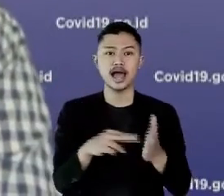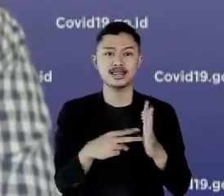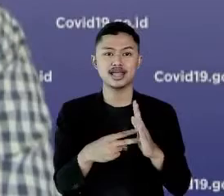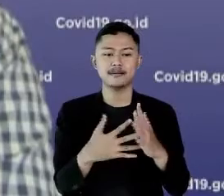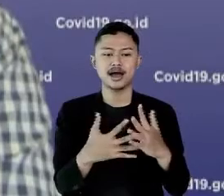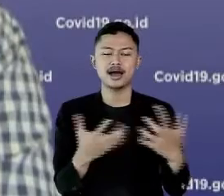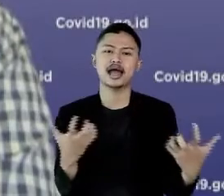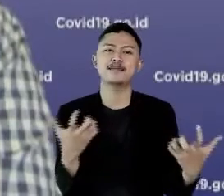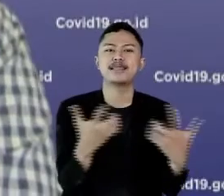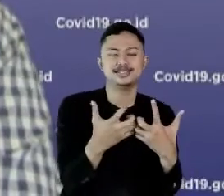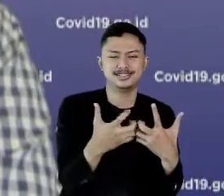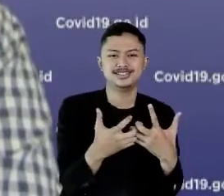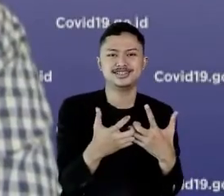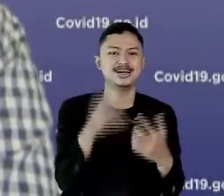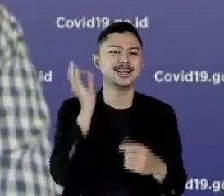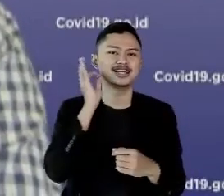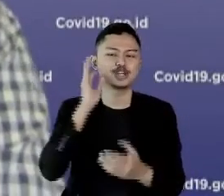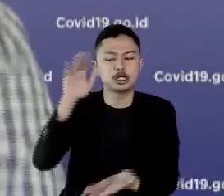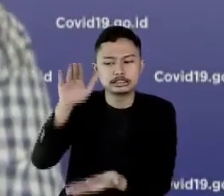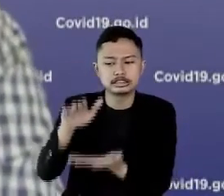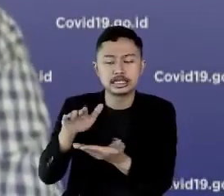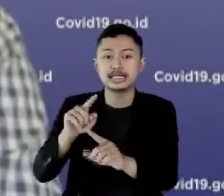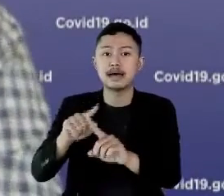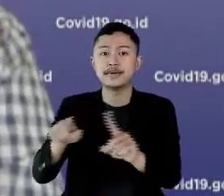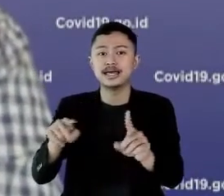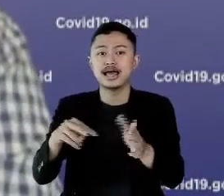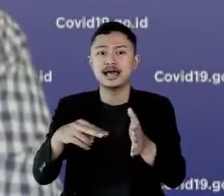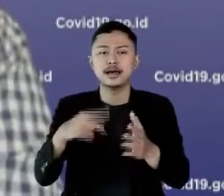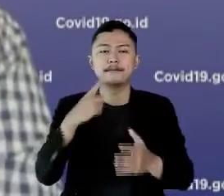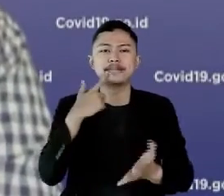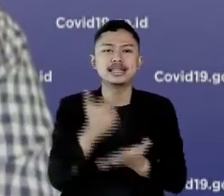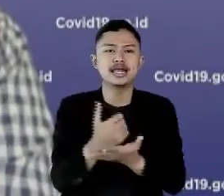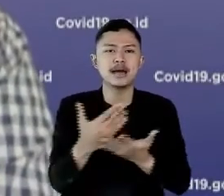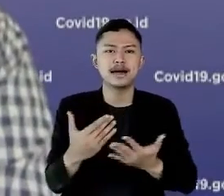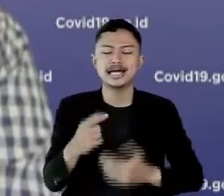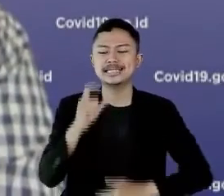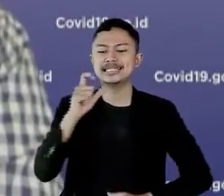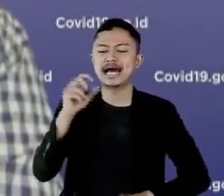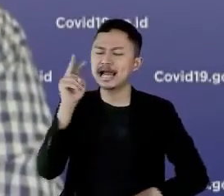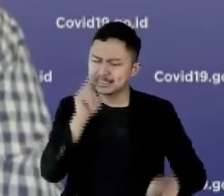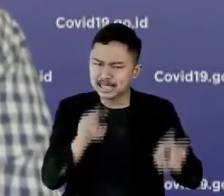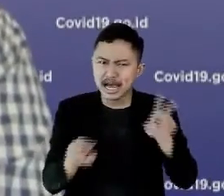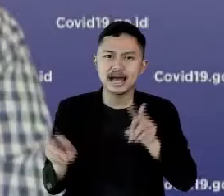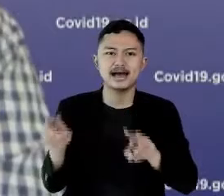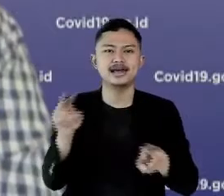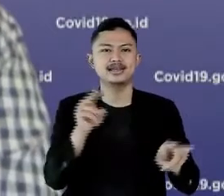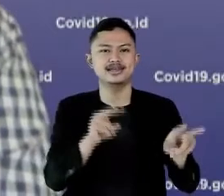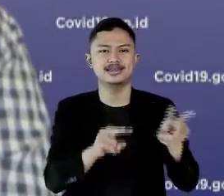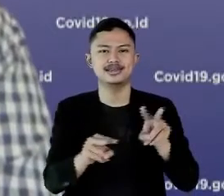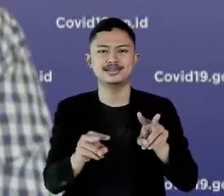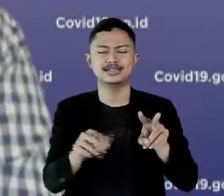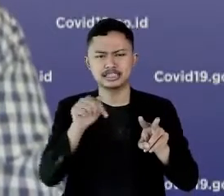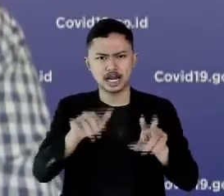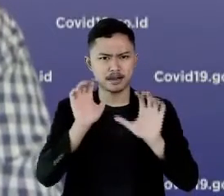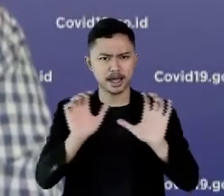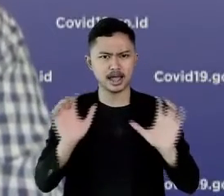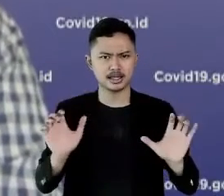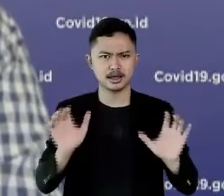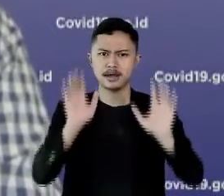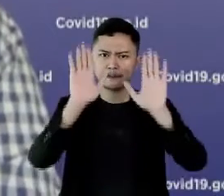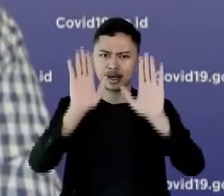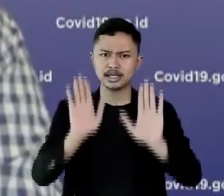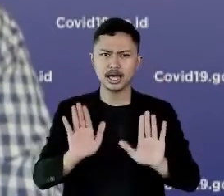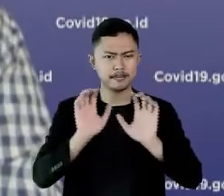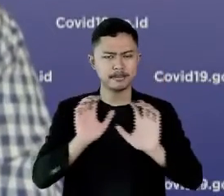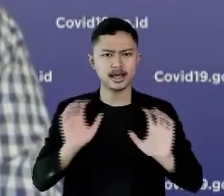untuk memperkecil resiko, tetapi ya kita cari cara lah gitu ya. Dan menurut saya ini banyak sekarang medium ya,